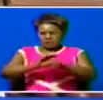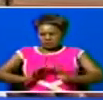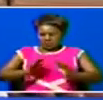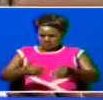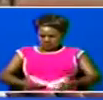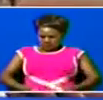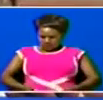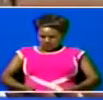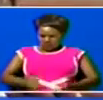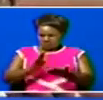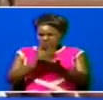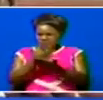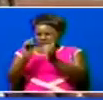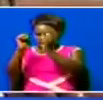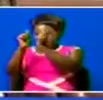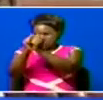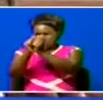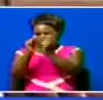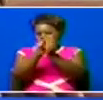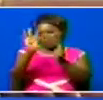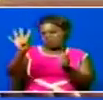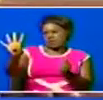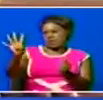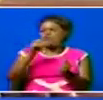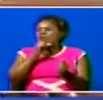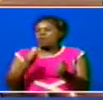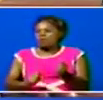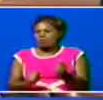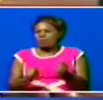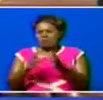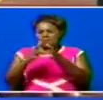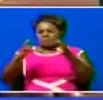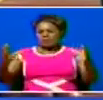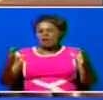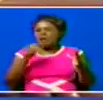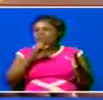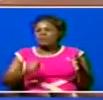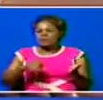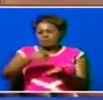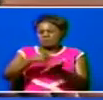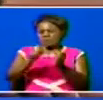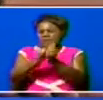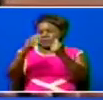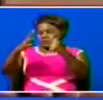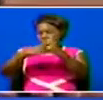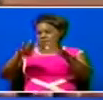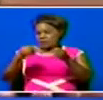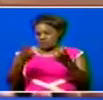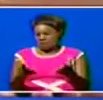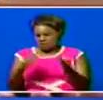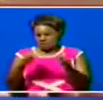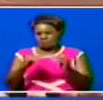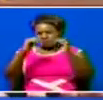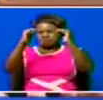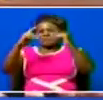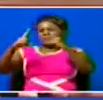age of 10 and 14 years. When we expand this age to include up to 19 years, the figures rises